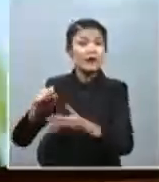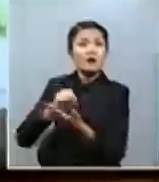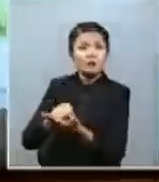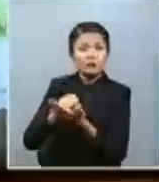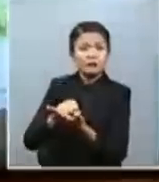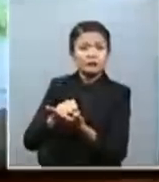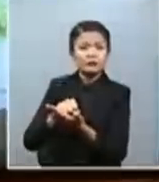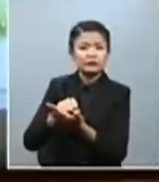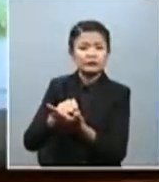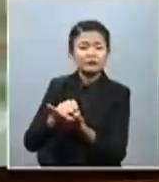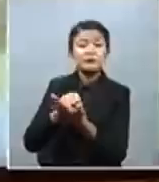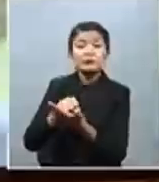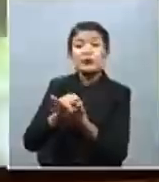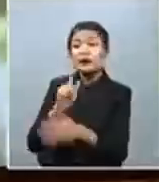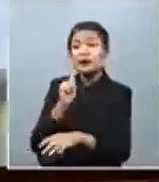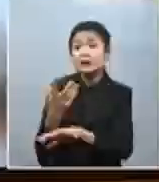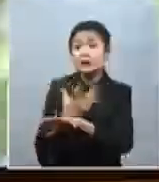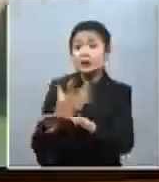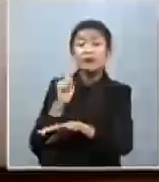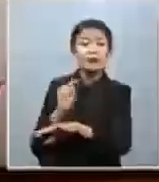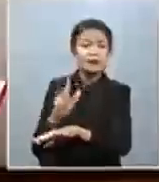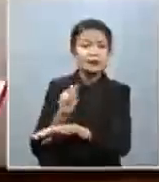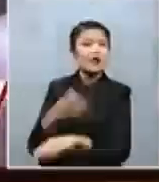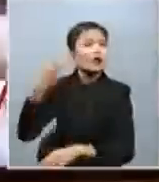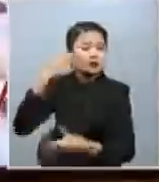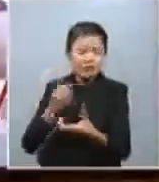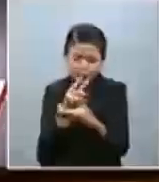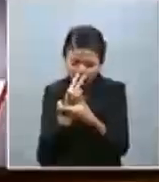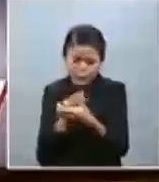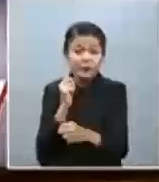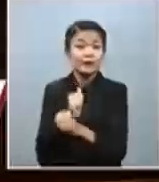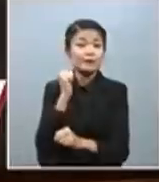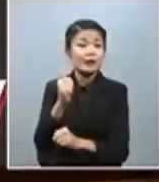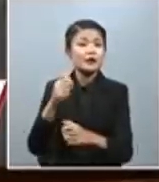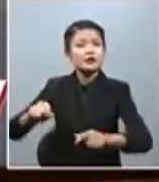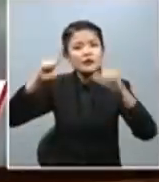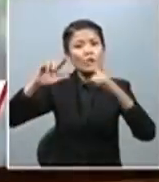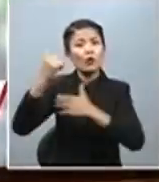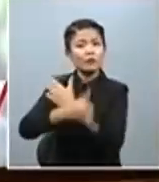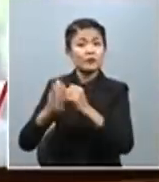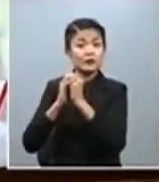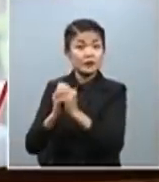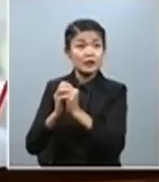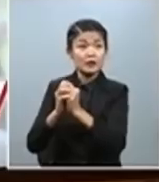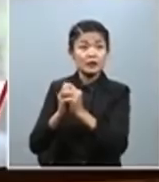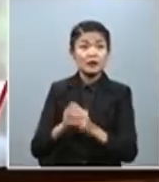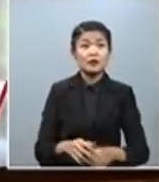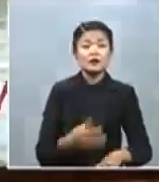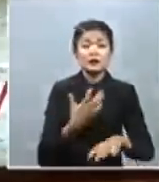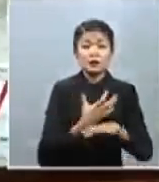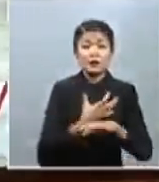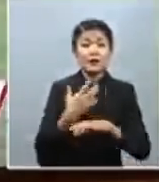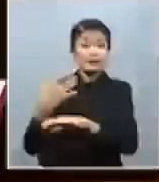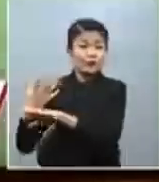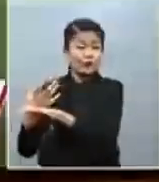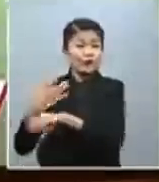the Top บริการทีวีผ่านทางอินเทอร์เน็ตรายใหญ่ของจีนนอกจากนี้ค่ะการขายลิขสิทธิ์รูปแบบที่ออกอากาศพร้อมกันยังเป็